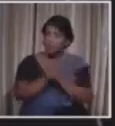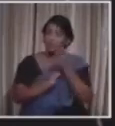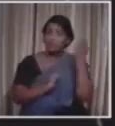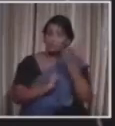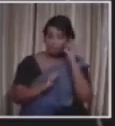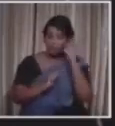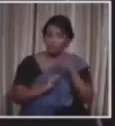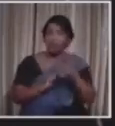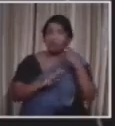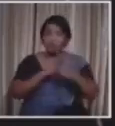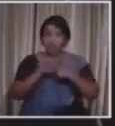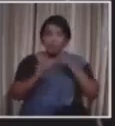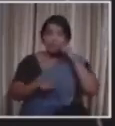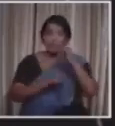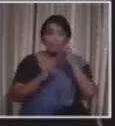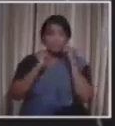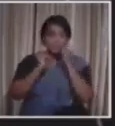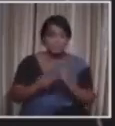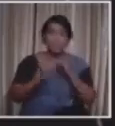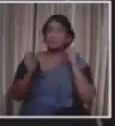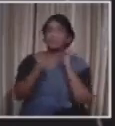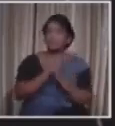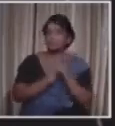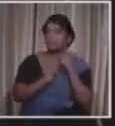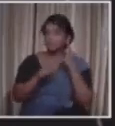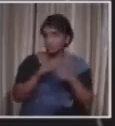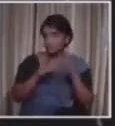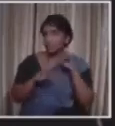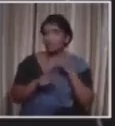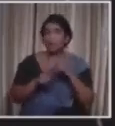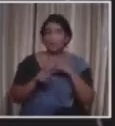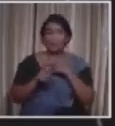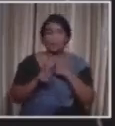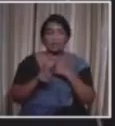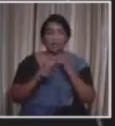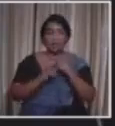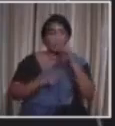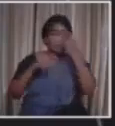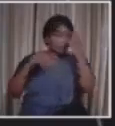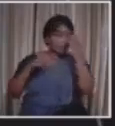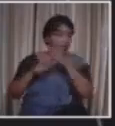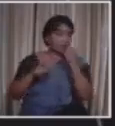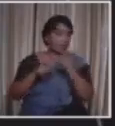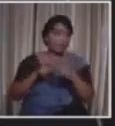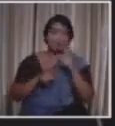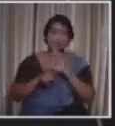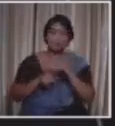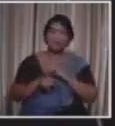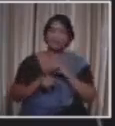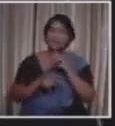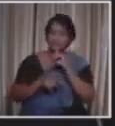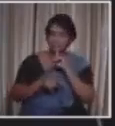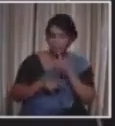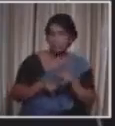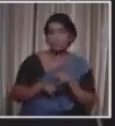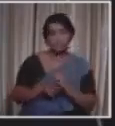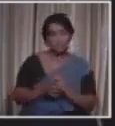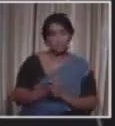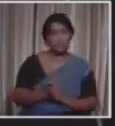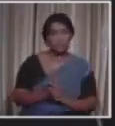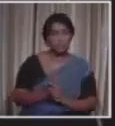होने लटे मतने वर्दी वाले विनस उत्तर मिशा दीयवन्ना दिखरण कारण अभी